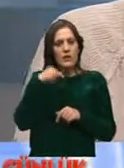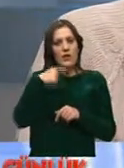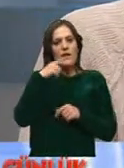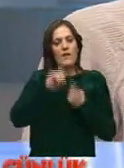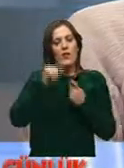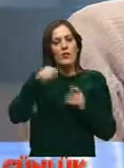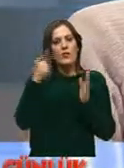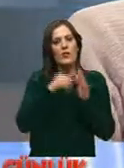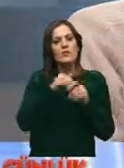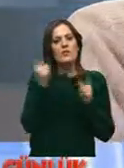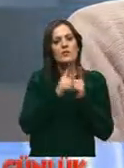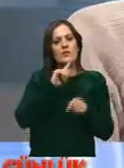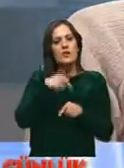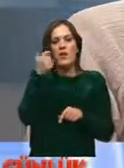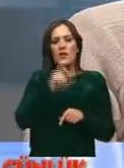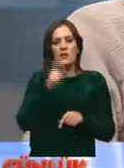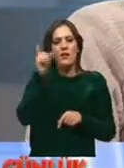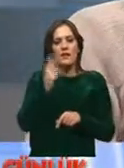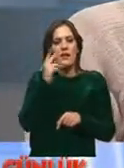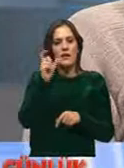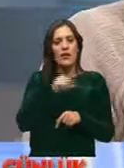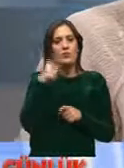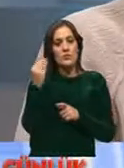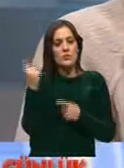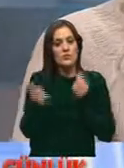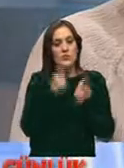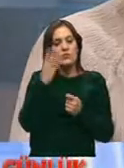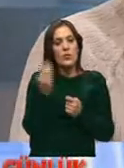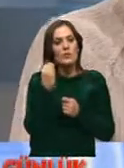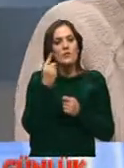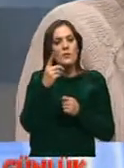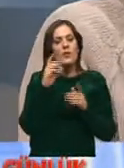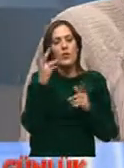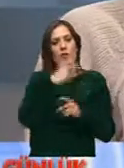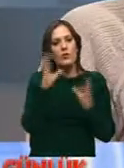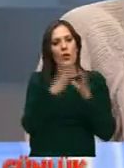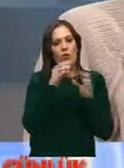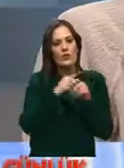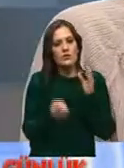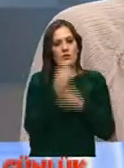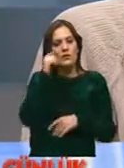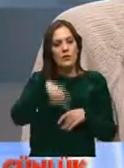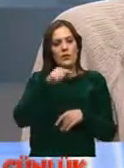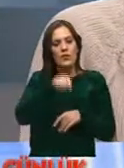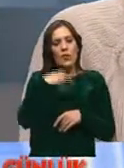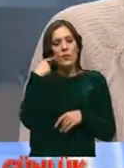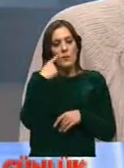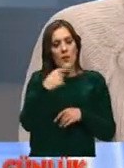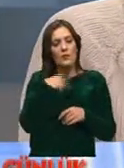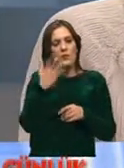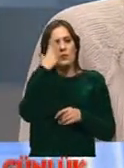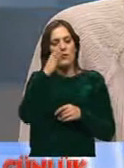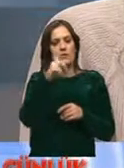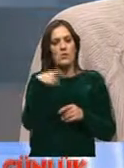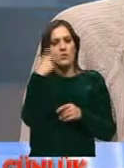de o noktada işte çok kısa sürede 6 ayda 7 ayda çok çalışarak bir çok güzel bir koro çıkartır. Şimdi baktığımızda oradaki koro aslında